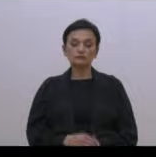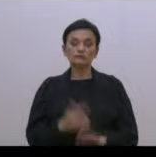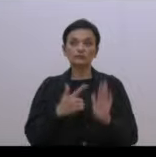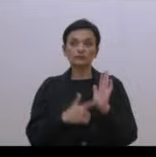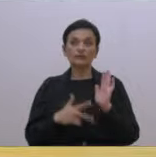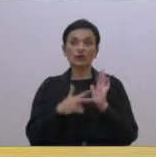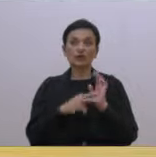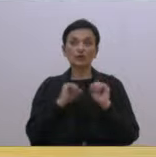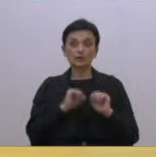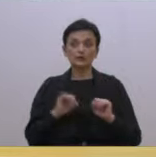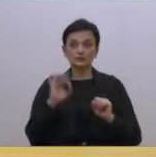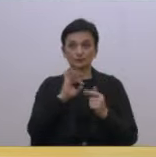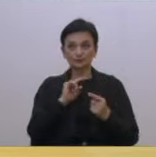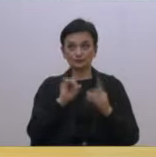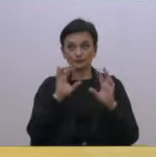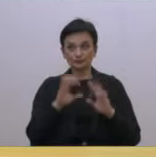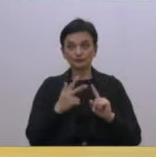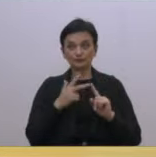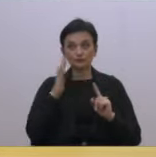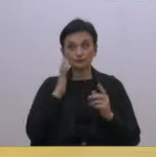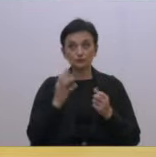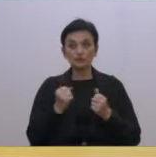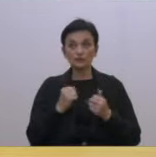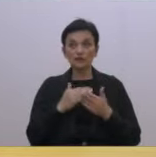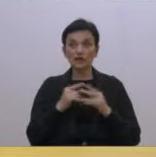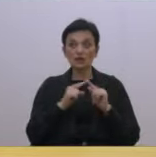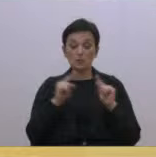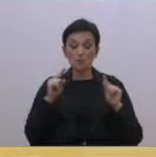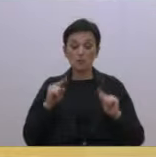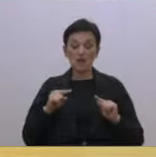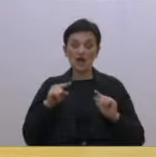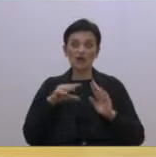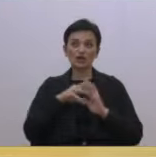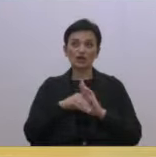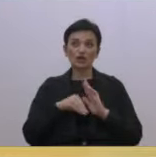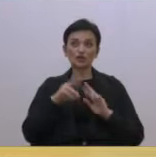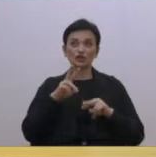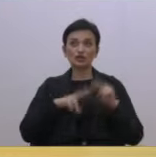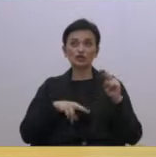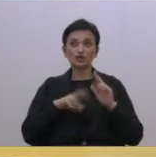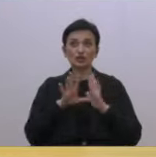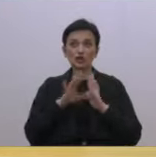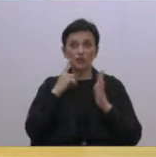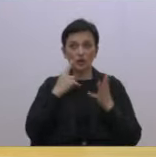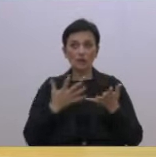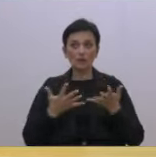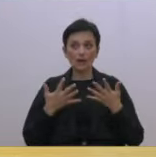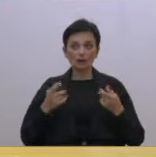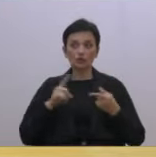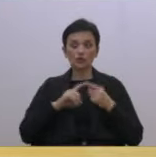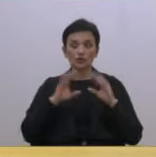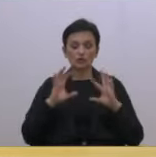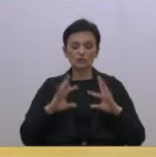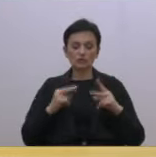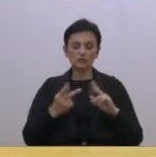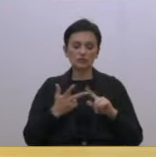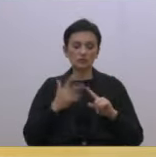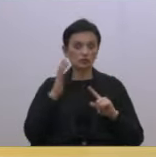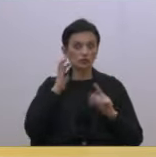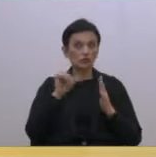სამოცდათვრამეტი მომხრე ნული წინააღმდეგი კანონ მესამე მოსმენით მიღებულია. ამავე პაკეტში შენობის ენერგო ეფექტურობის შესახებ კანონს ცვლილება მესამე მოსმენით, ხო,